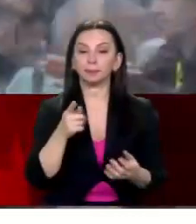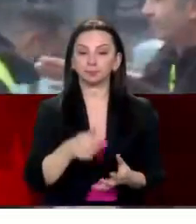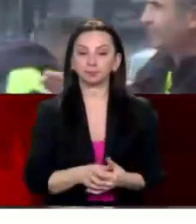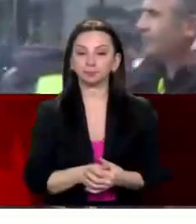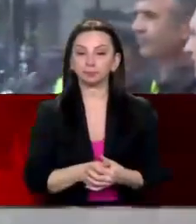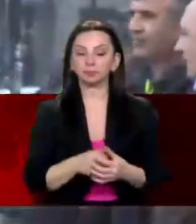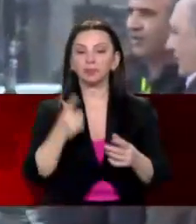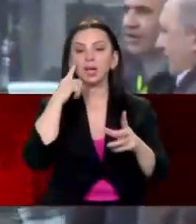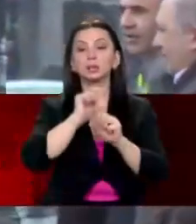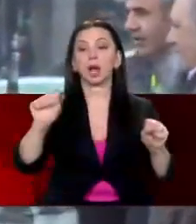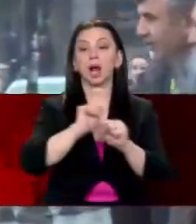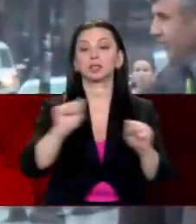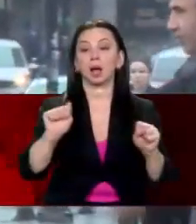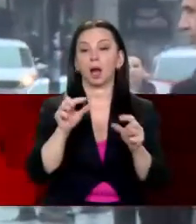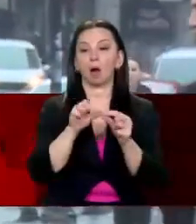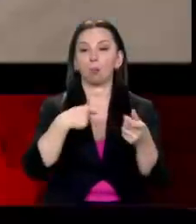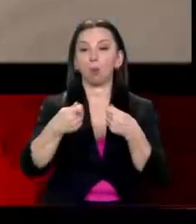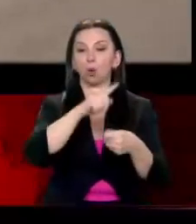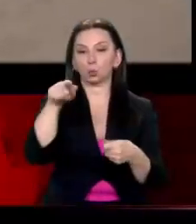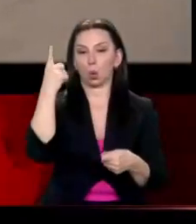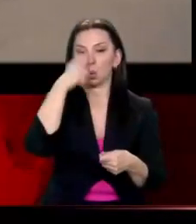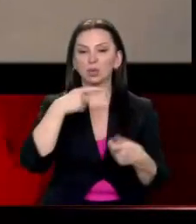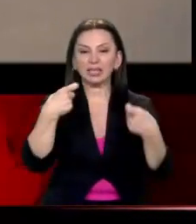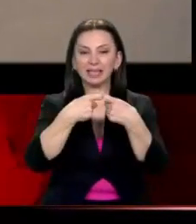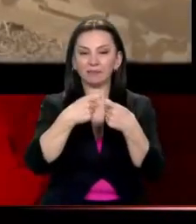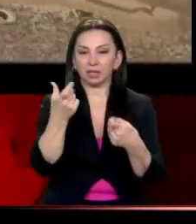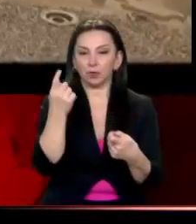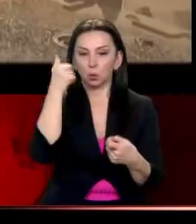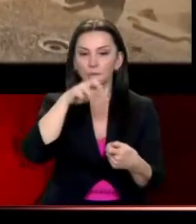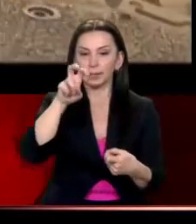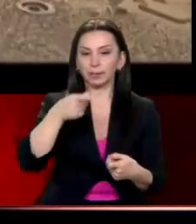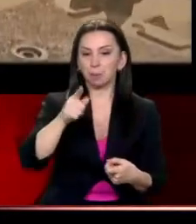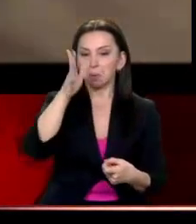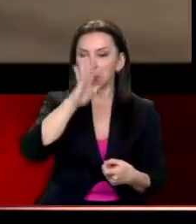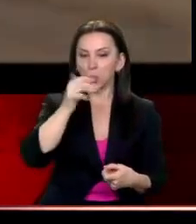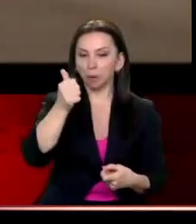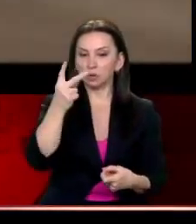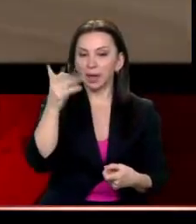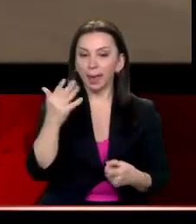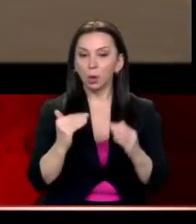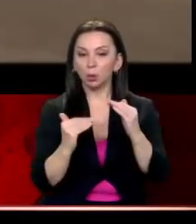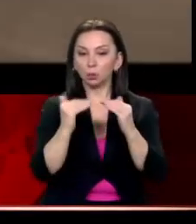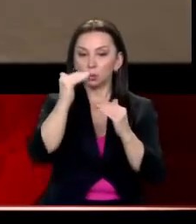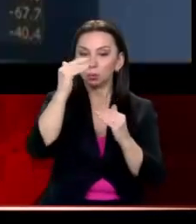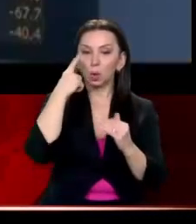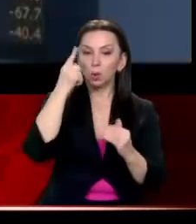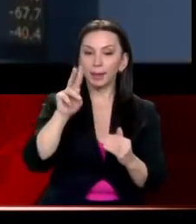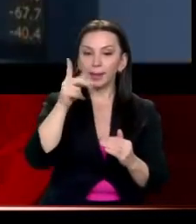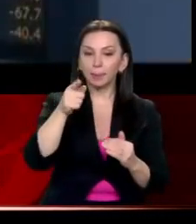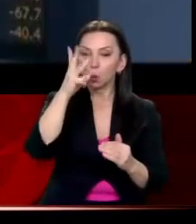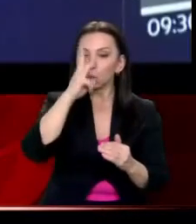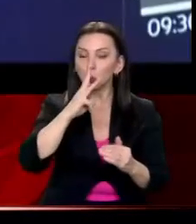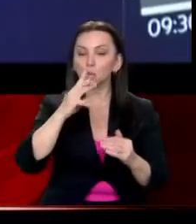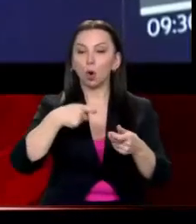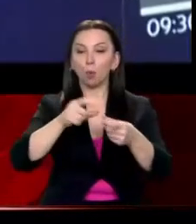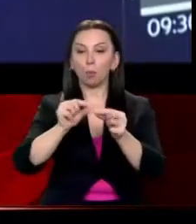Çıkışlar çok zarar edenler oldu, ondan çıkanlar var aslında. Savaş fiyatlamasıyla birlikte 8.562 en yüksek seviyesinden 7.300'lere